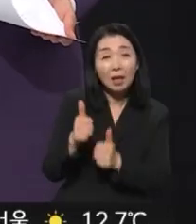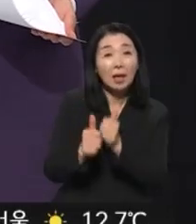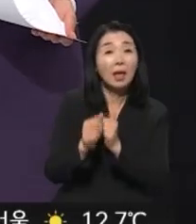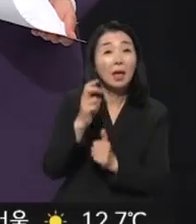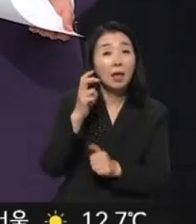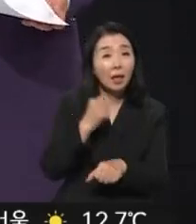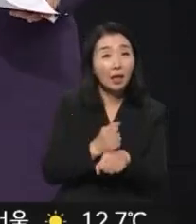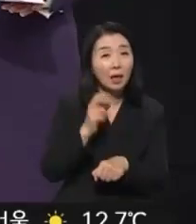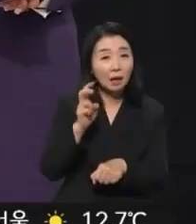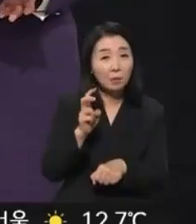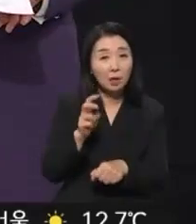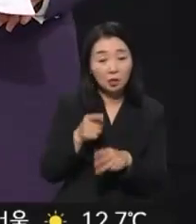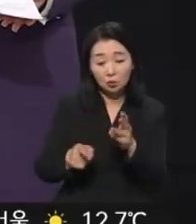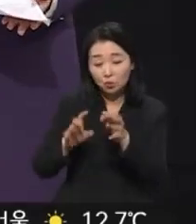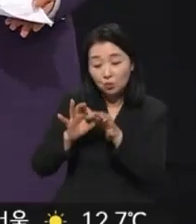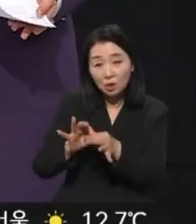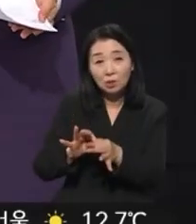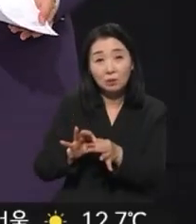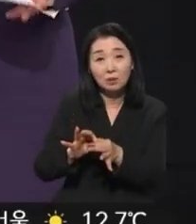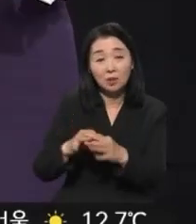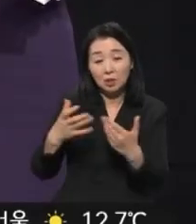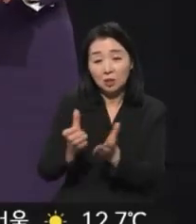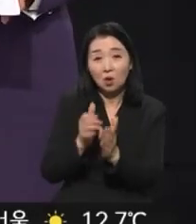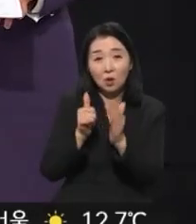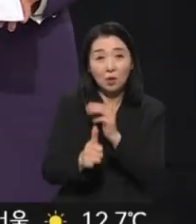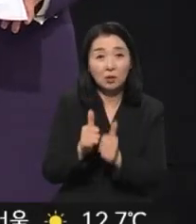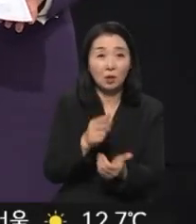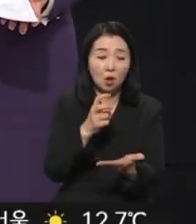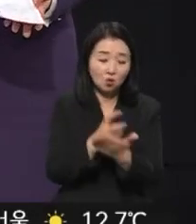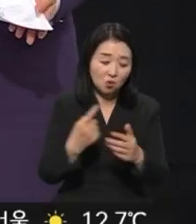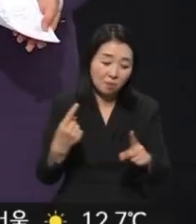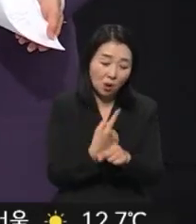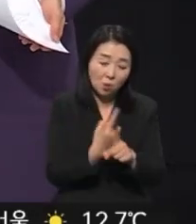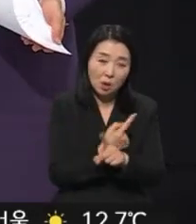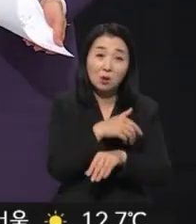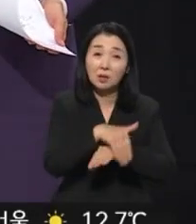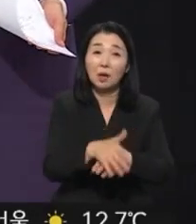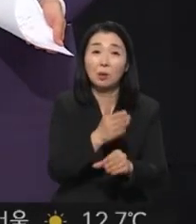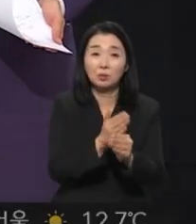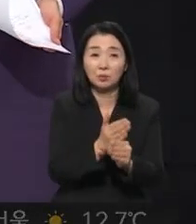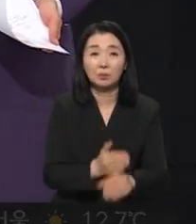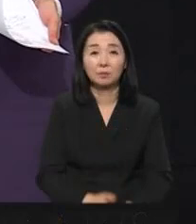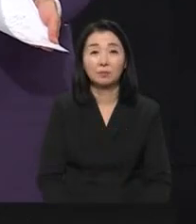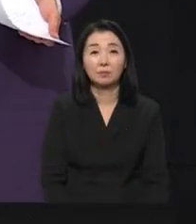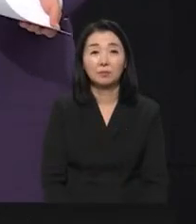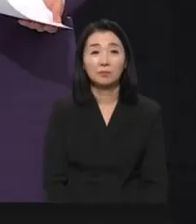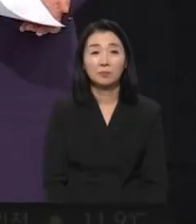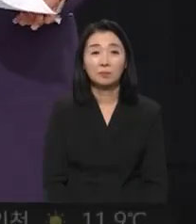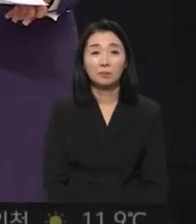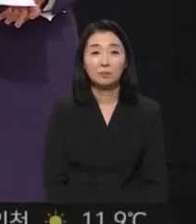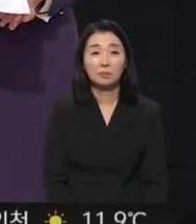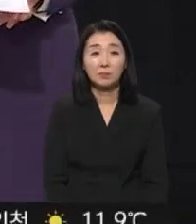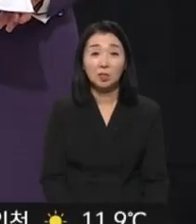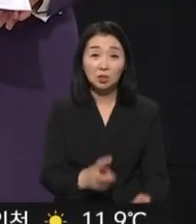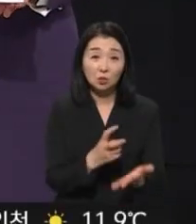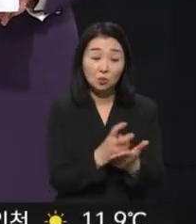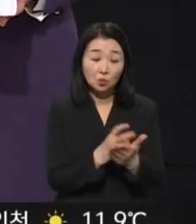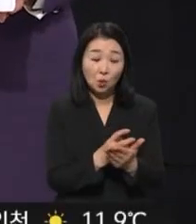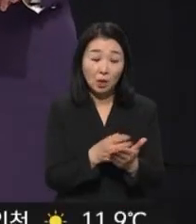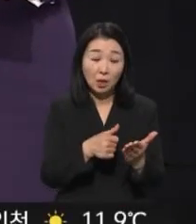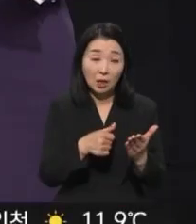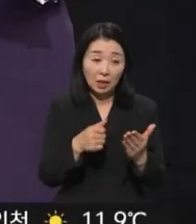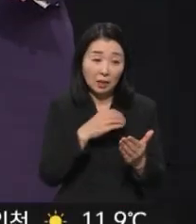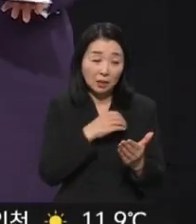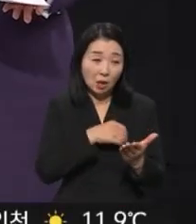가운데 친윤계 의원들을 중심으로 전당대회 룰 개정이 시도되고 있다는 보도가 떠서 논란이 됐습니다. 현행 규정인 당원